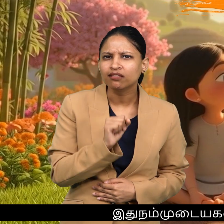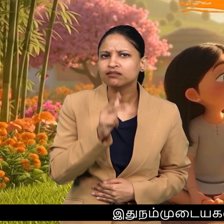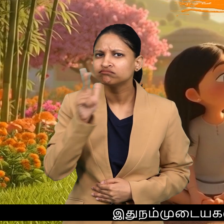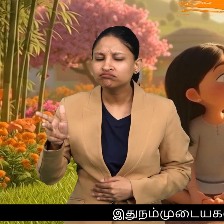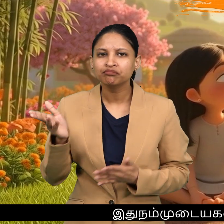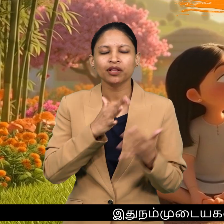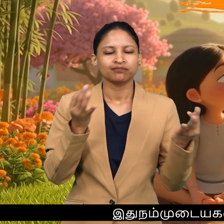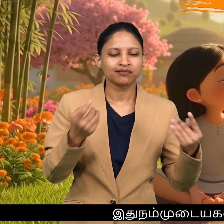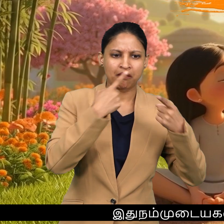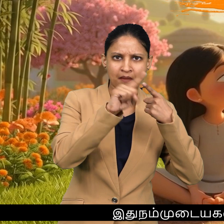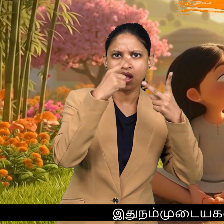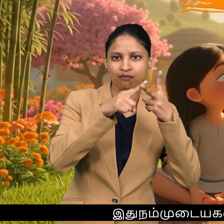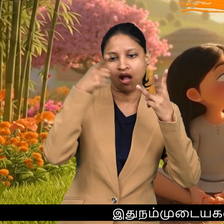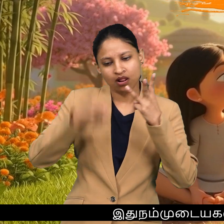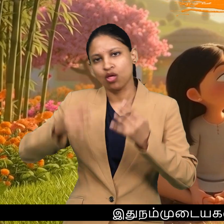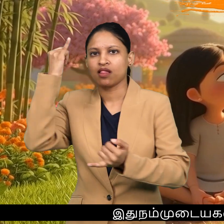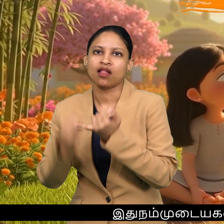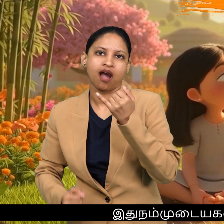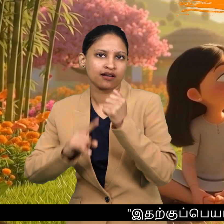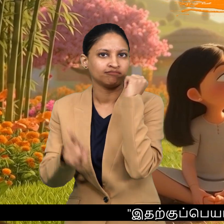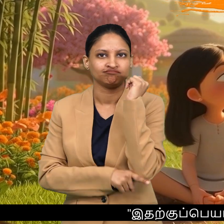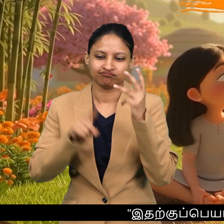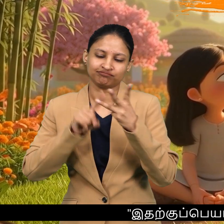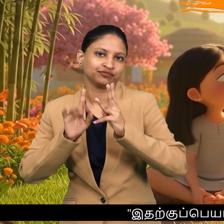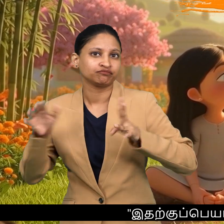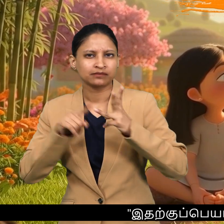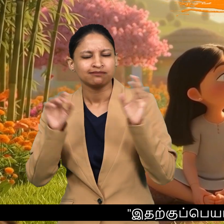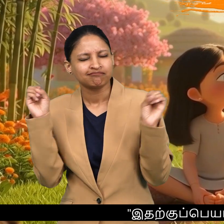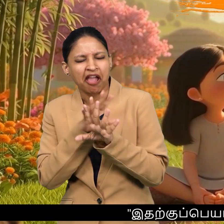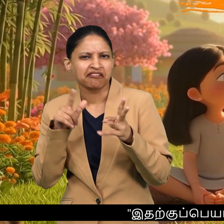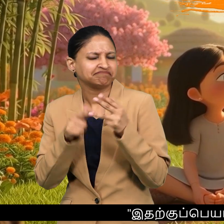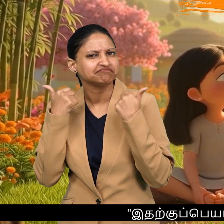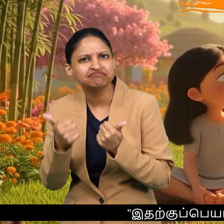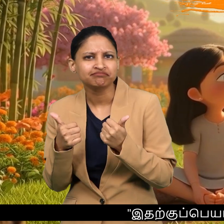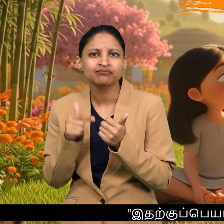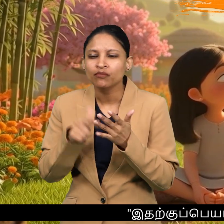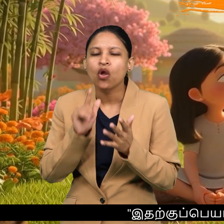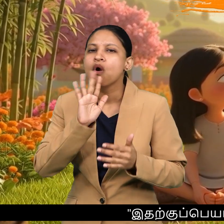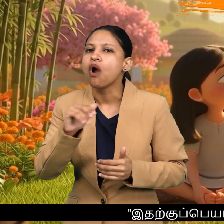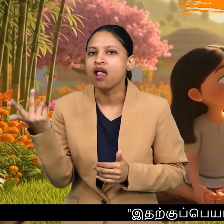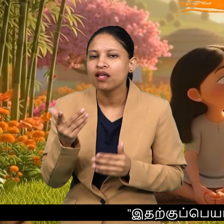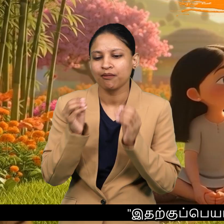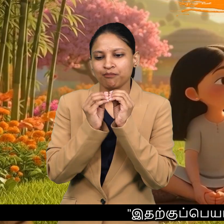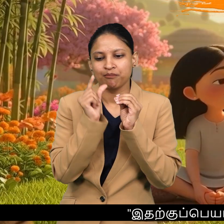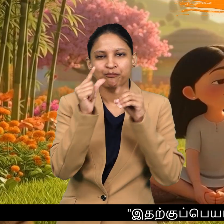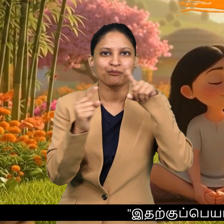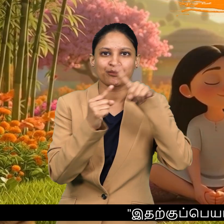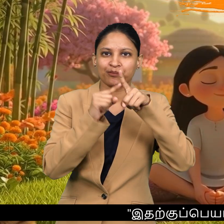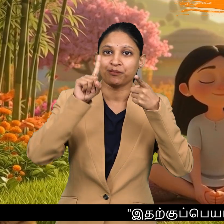இது நம்முடைய கடைசி மாயாஜால அசைவு. இதற்கு பெயர் பட்டாம்பூச்சி பயிற்சி.